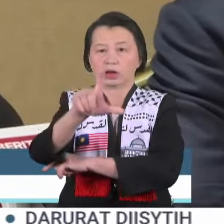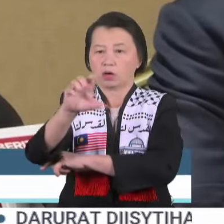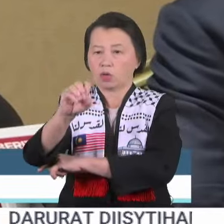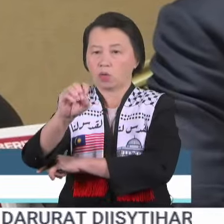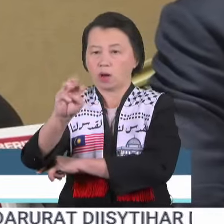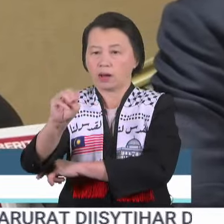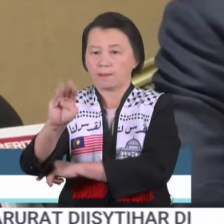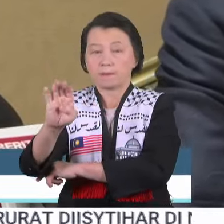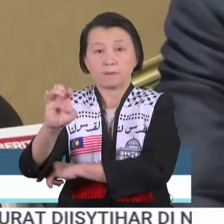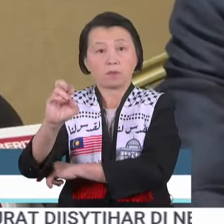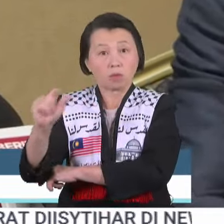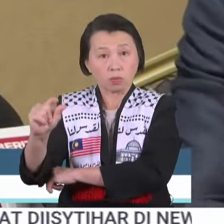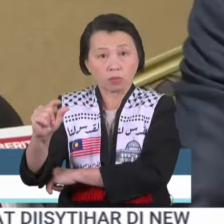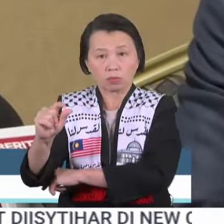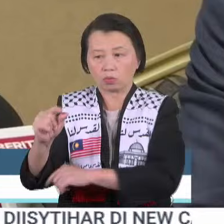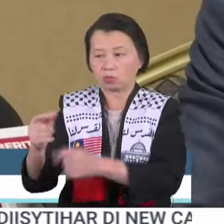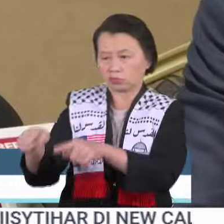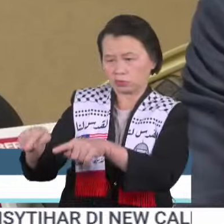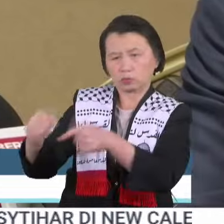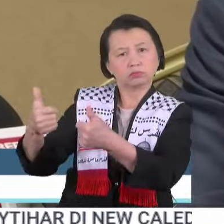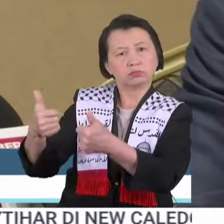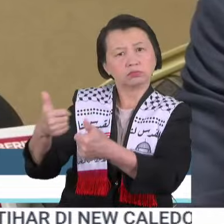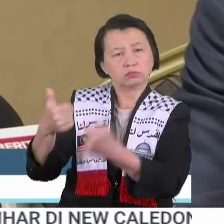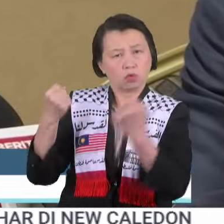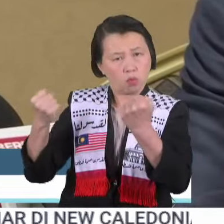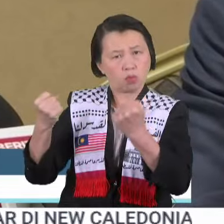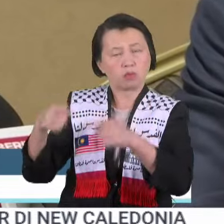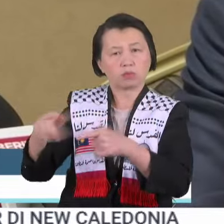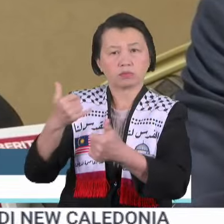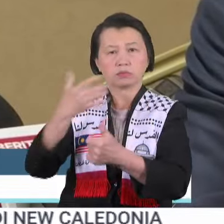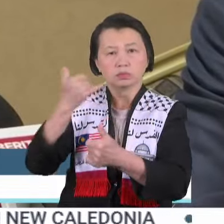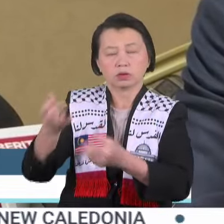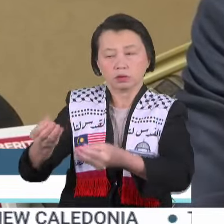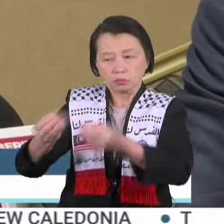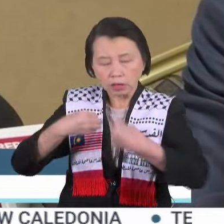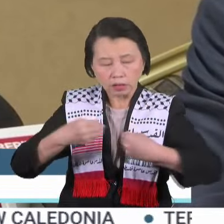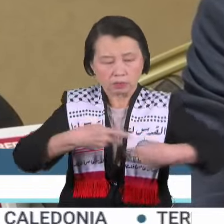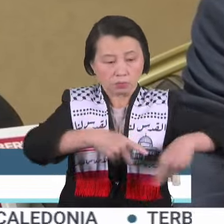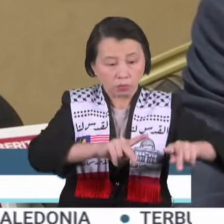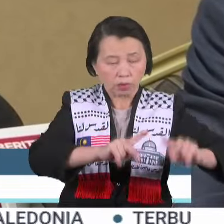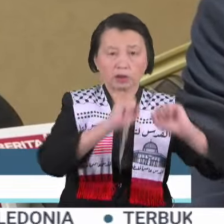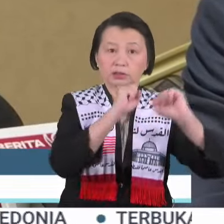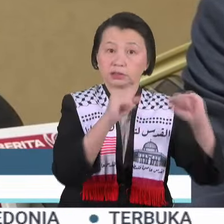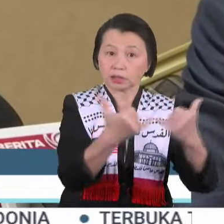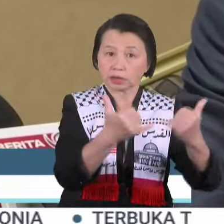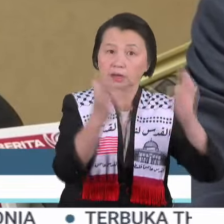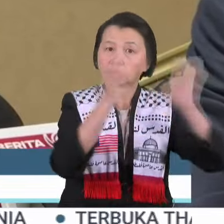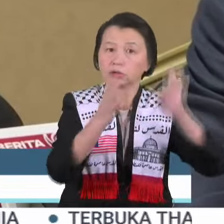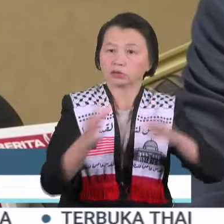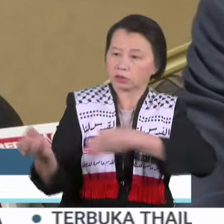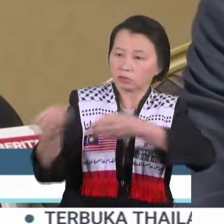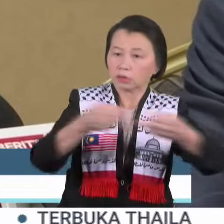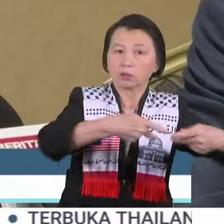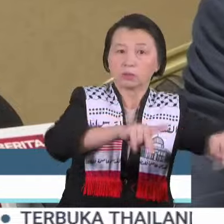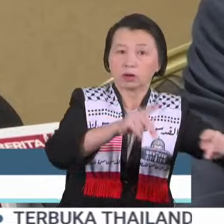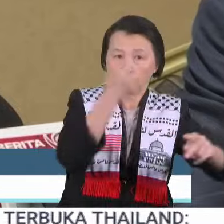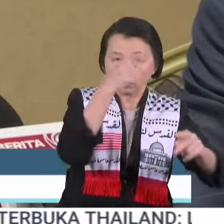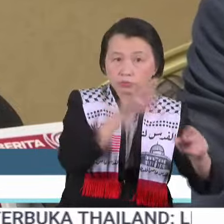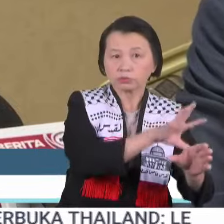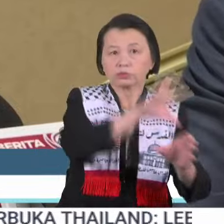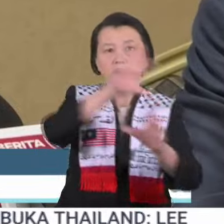sini ada kekuatan yang luar biasa dan dia sedia beri ruang kepada syarikat Malaysia untuk